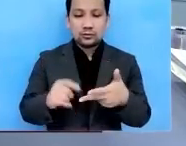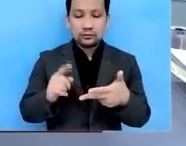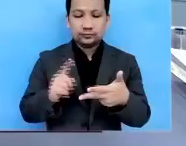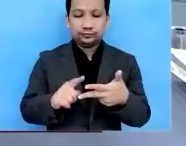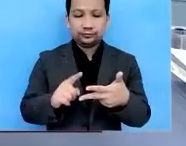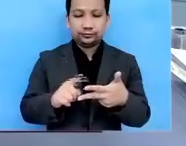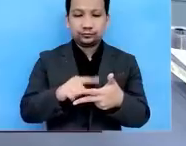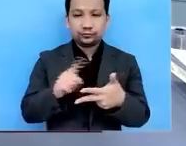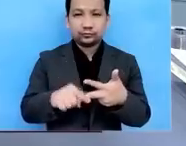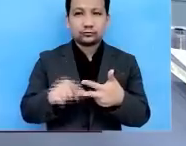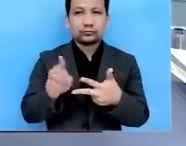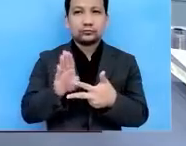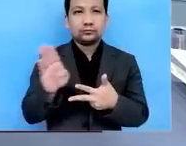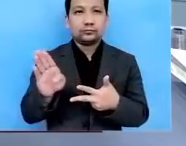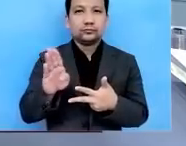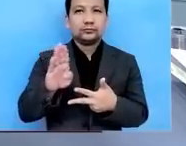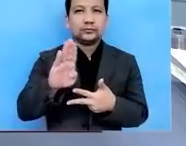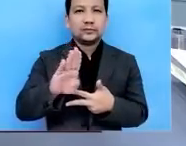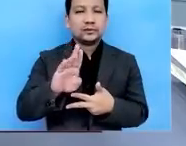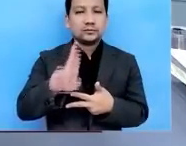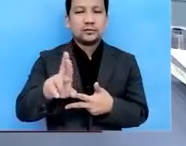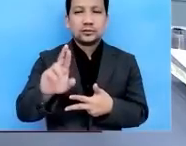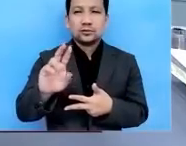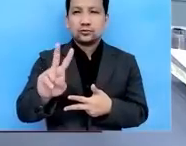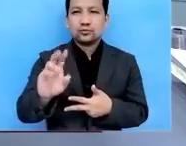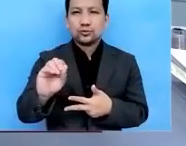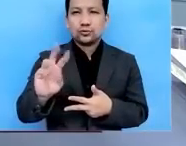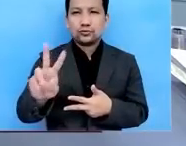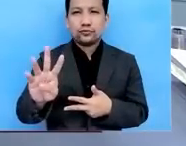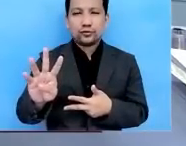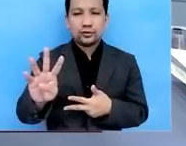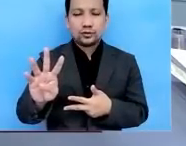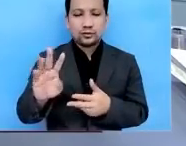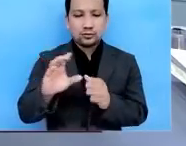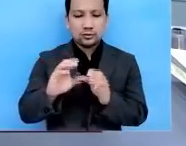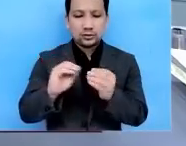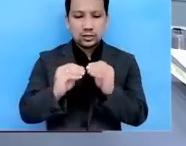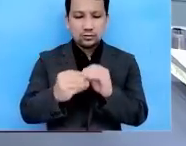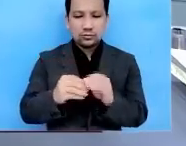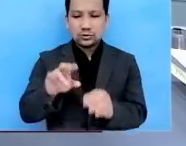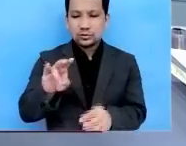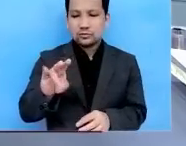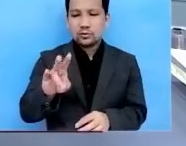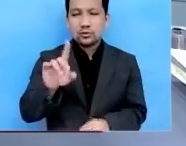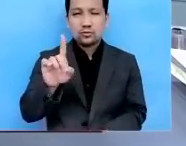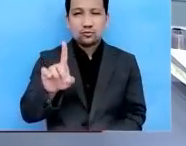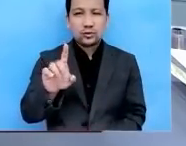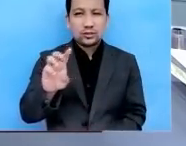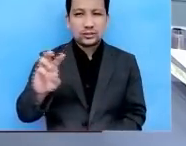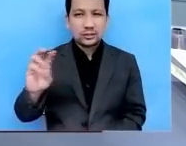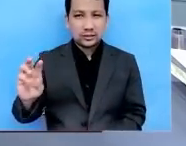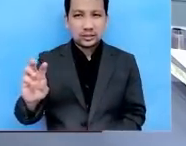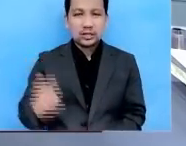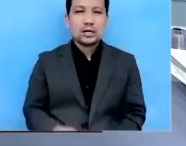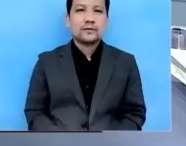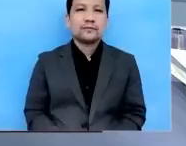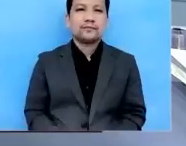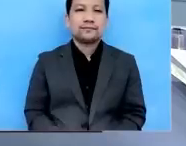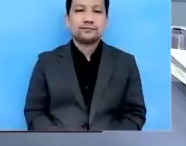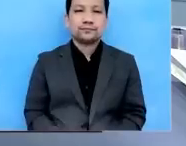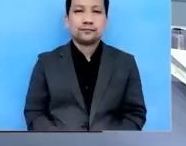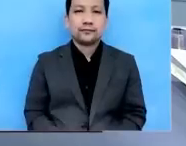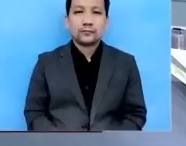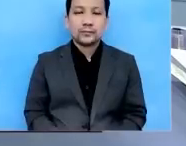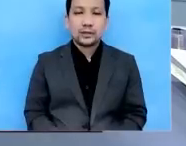Branch 204 ng Muntinlupa RTC, ang criminal case number 17166. Ayon